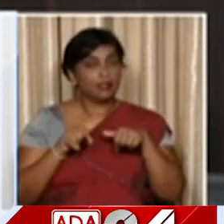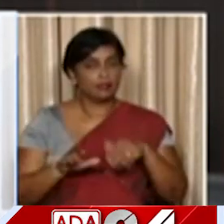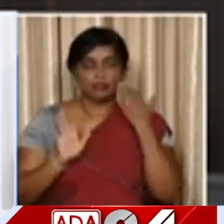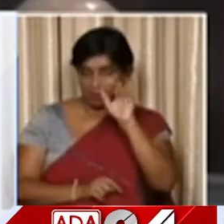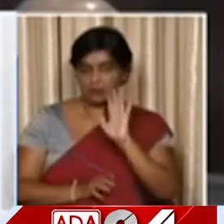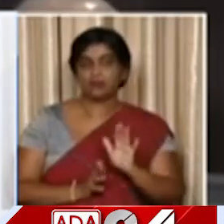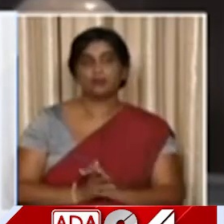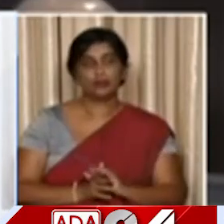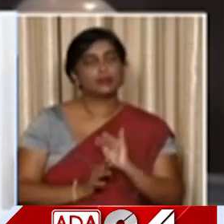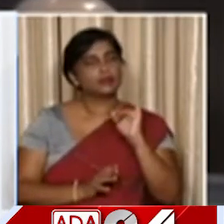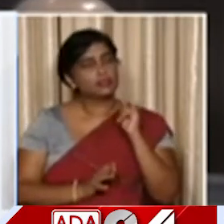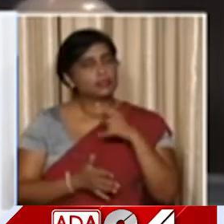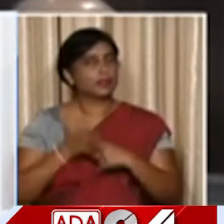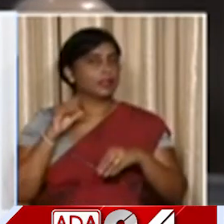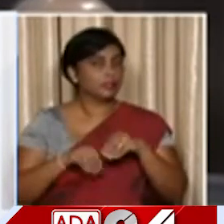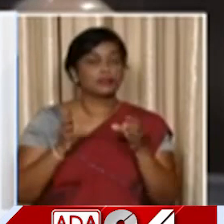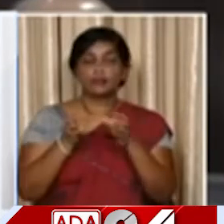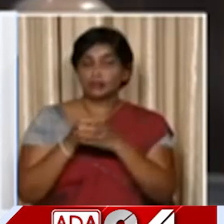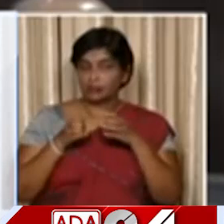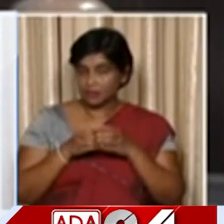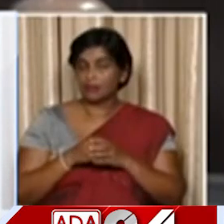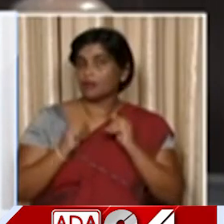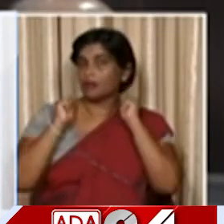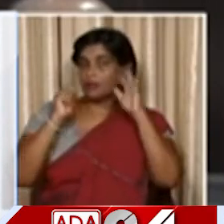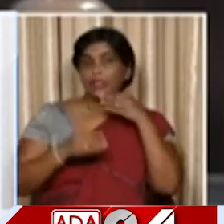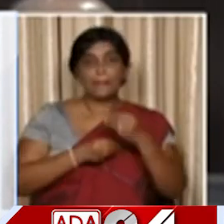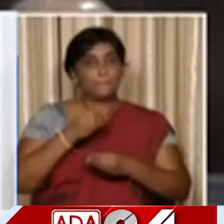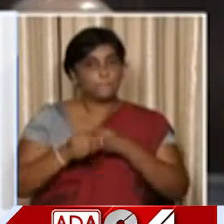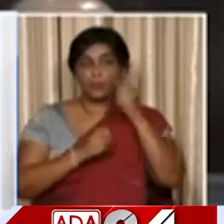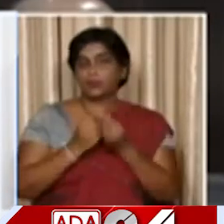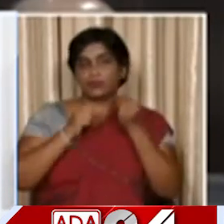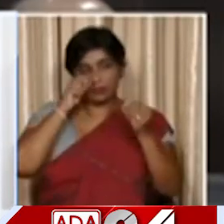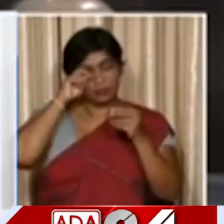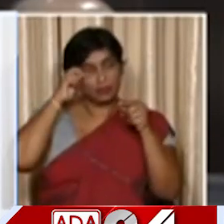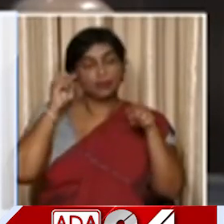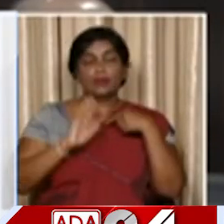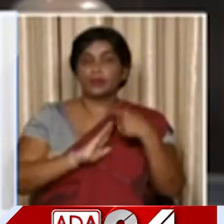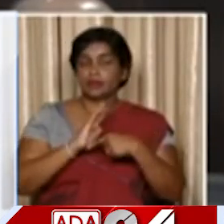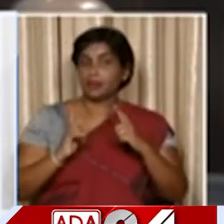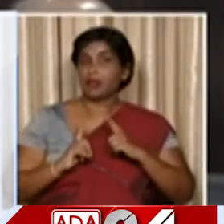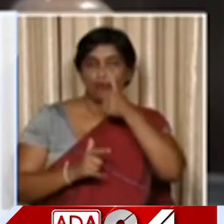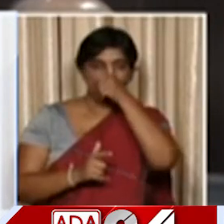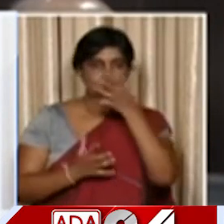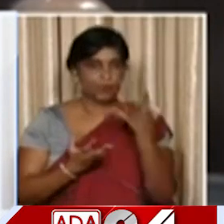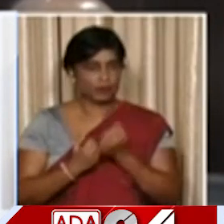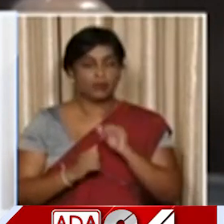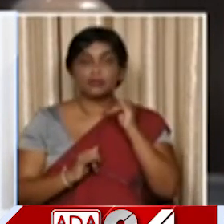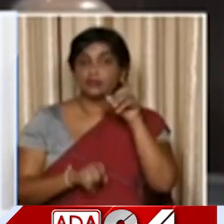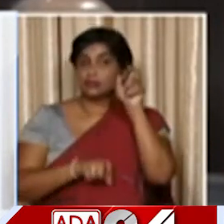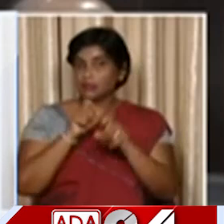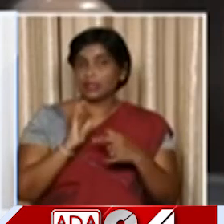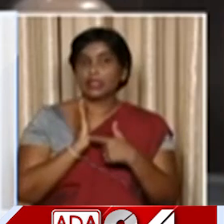ඉදිරිපත් කර තියෙනවා. සමහර දේශපාලන කණ්ඩායම් සාර්ථක ව්‍යාපාර ජනසතු කර මේ රටේ අනාගතය හොරකම් කළා. තවත්